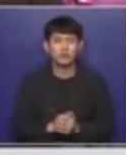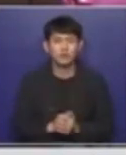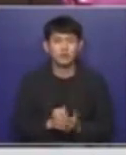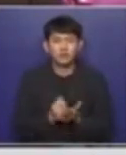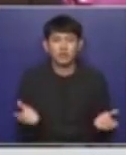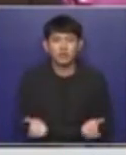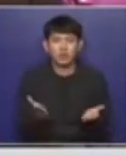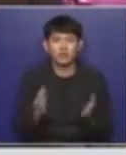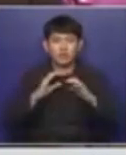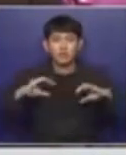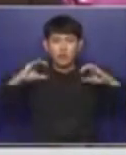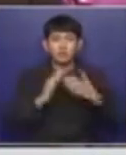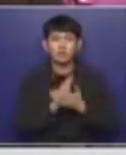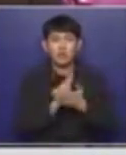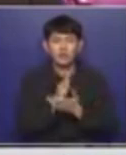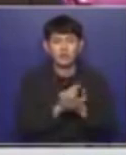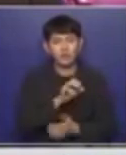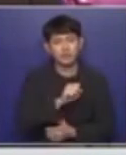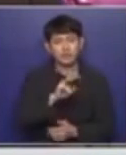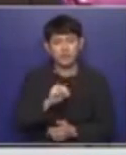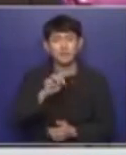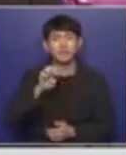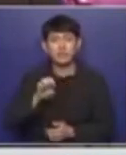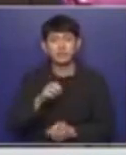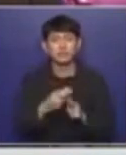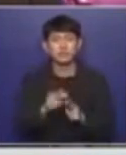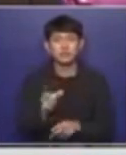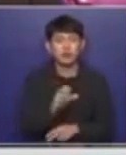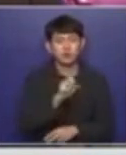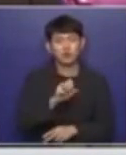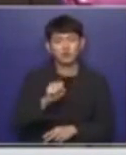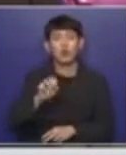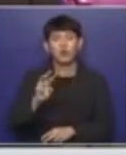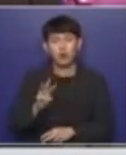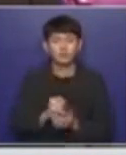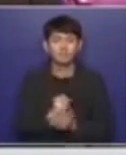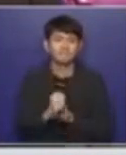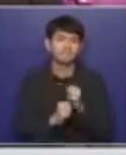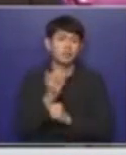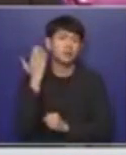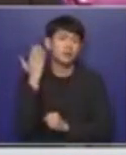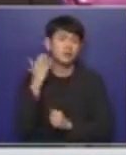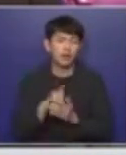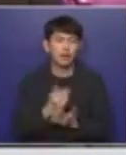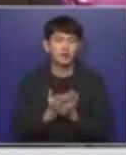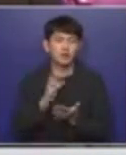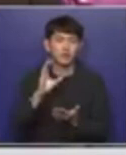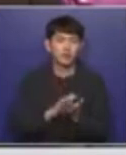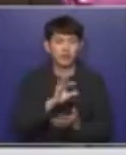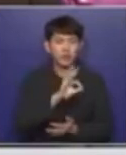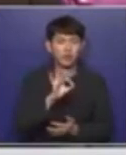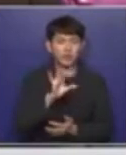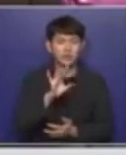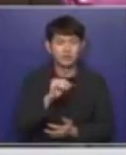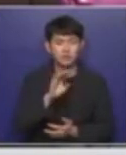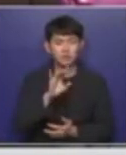จขนาดกลางและขนาดย่อมที่เราเรียกว่าสสว.ปีที่แล้วตั้งงบประมาณไว้ 948.7 ล้านบา